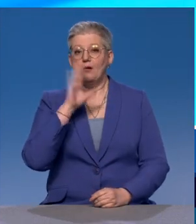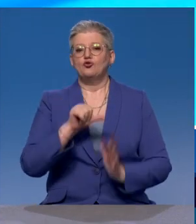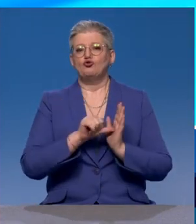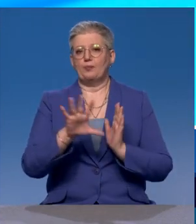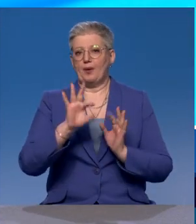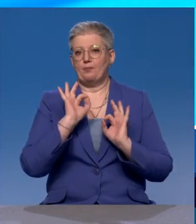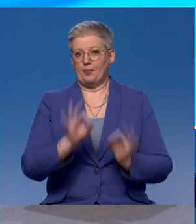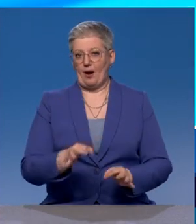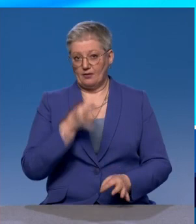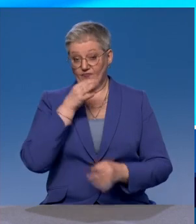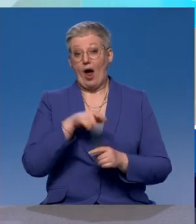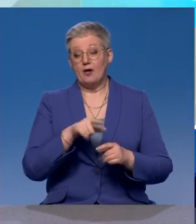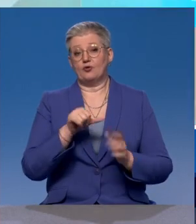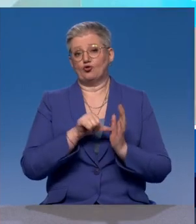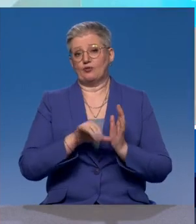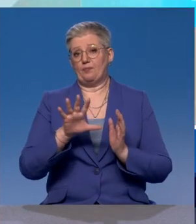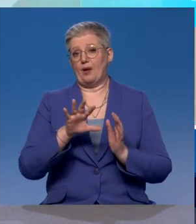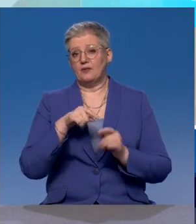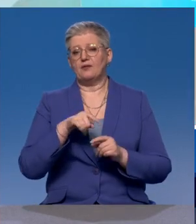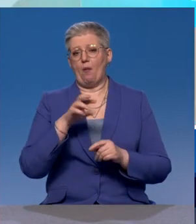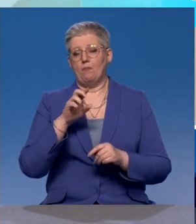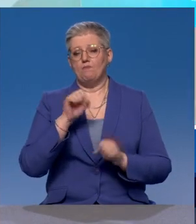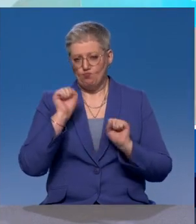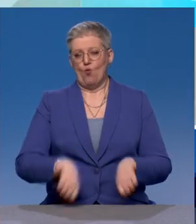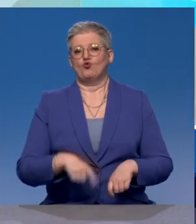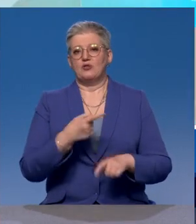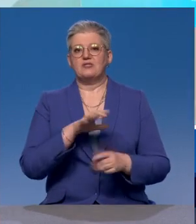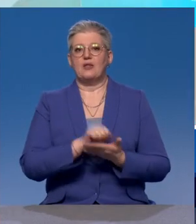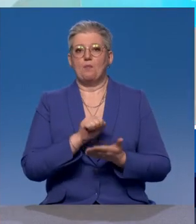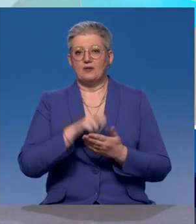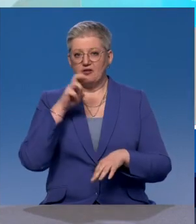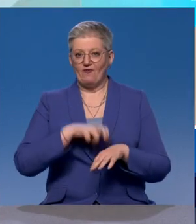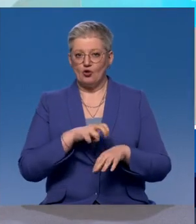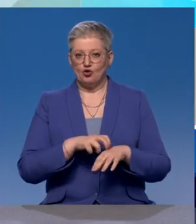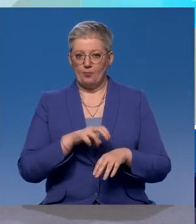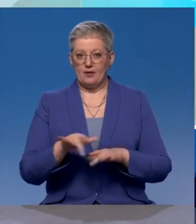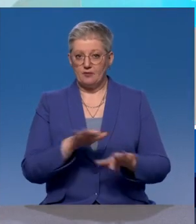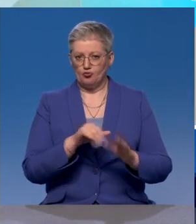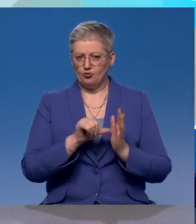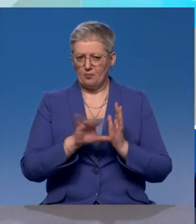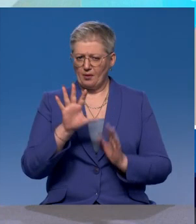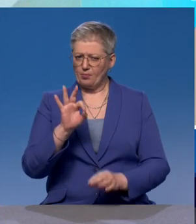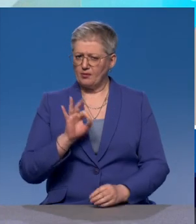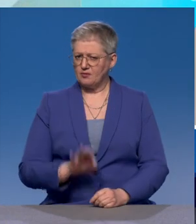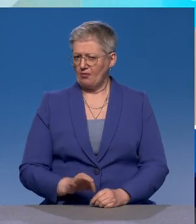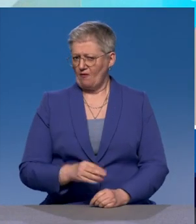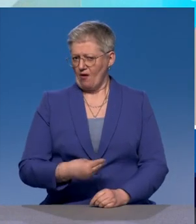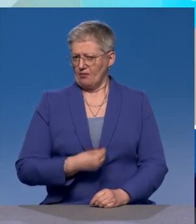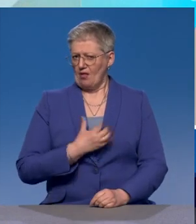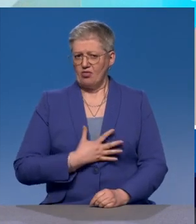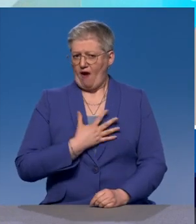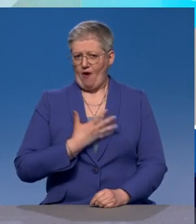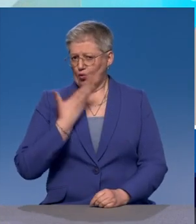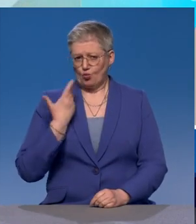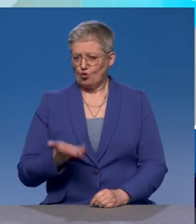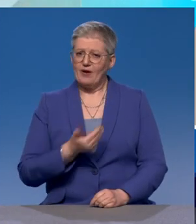это проходной балл для права заниматься врачебной деятельностью в Соединенных Штатах Америки. 65% звучит не очень воодушевляюще. Ну, хотелось бы